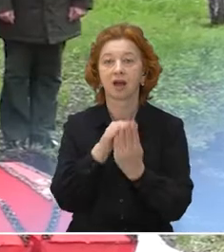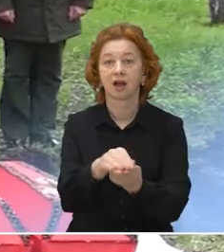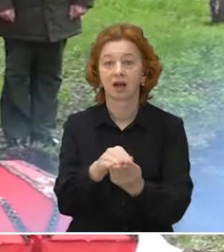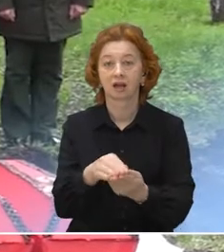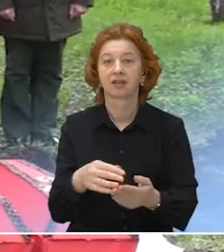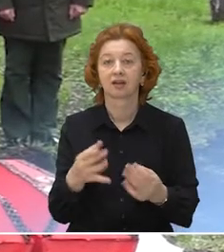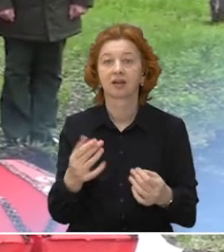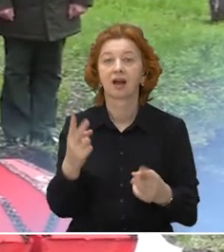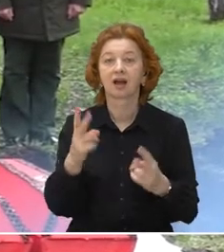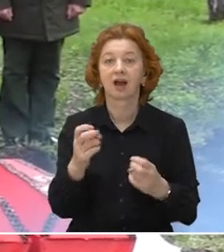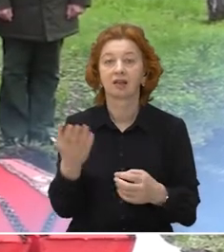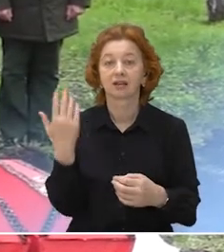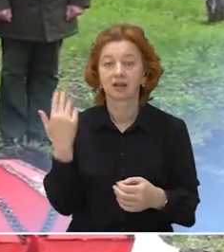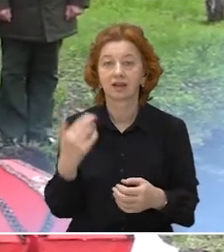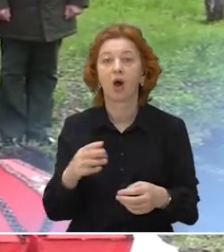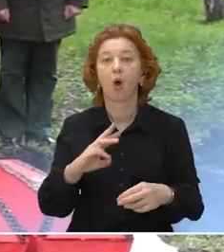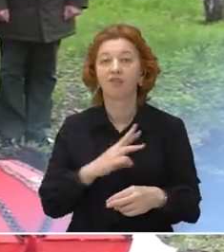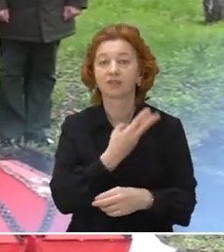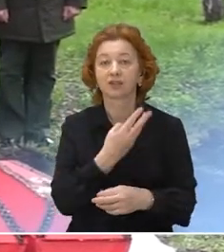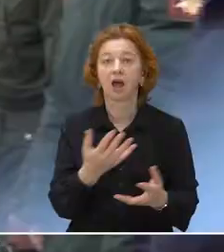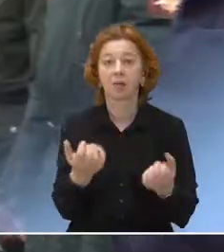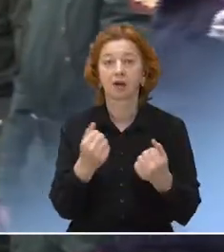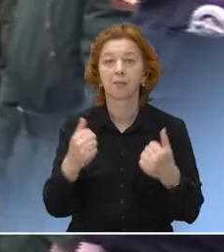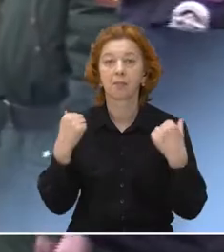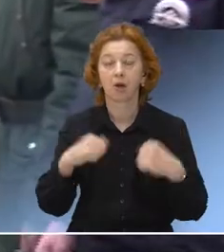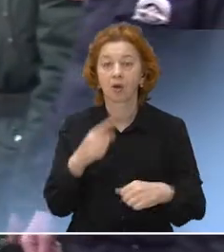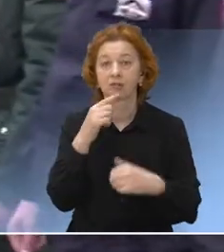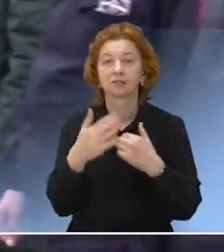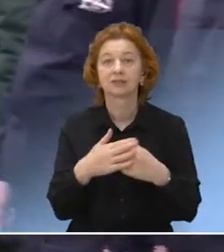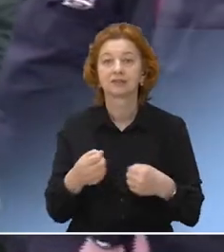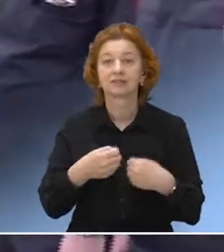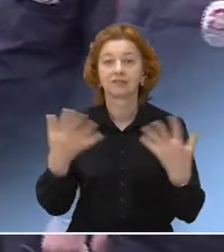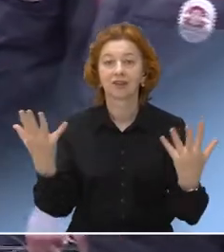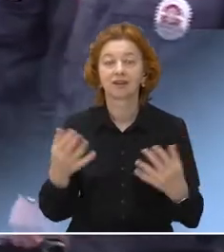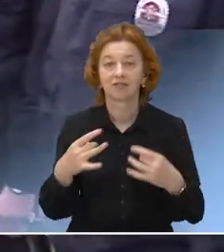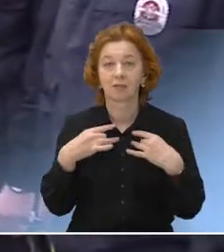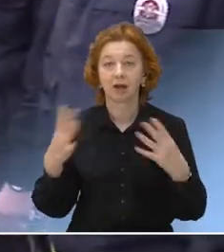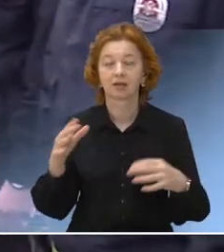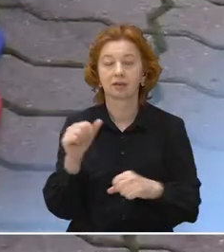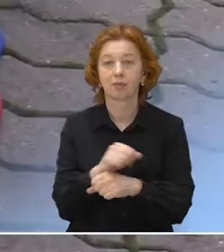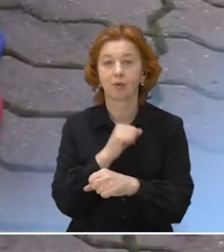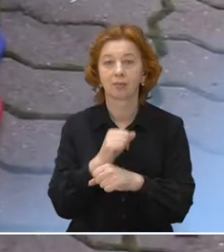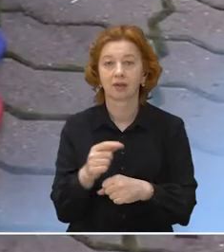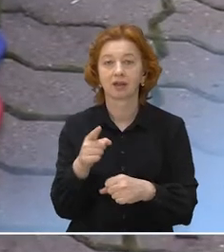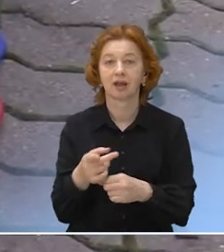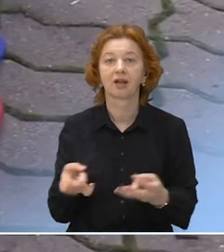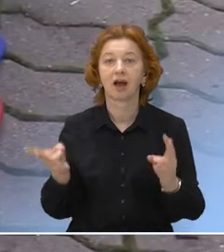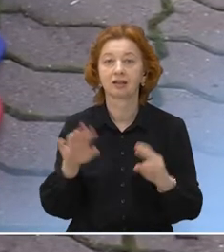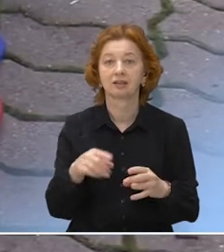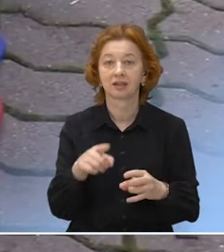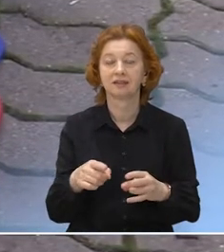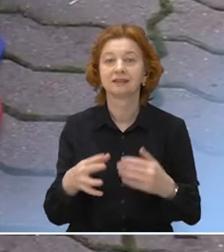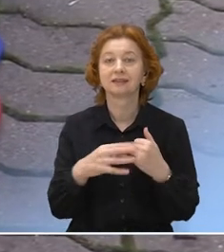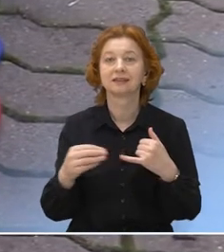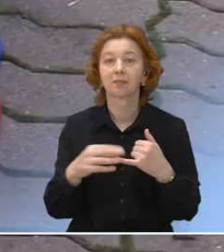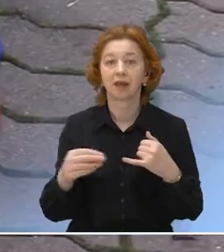Несветаевский тогда же, в 18-м. А вот офицеры обрели покой накануне светлого праздника Победы. Так же, как и останки нашего